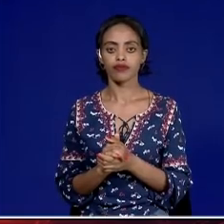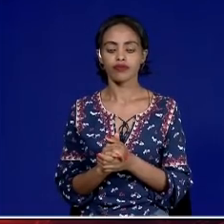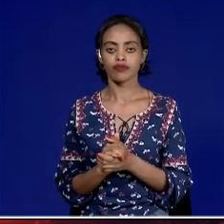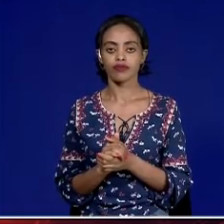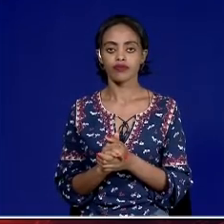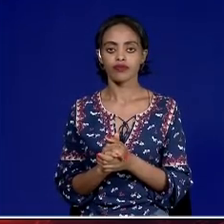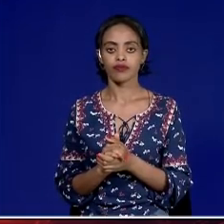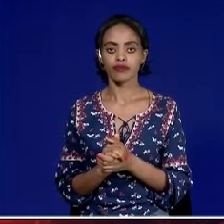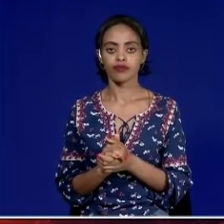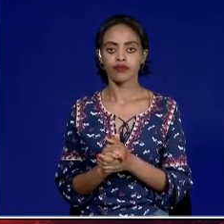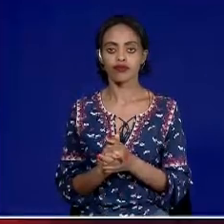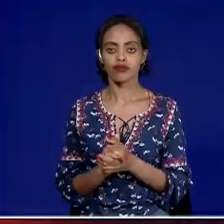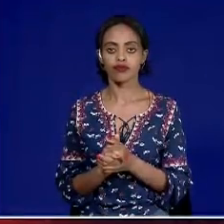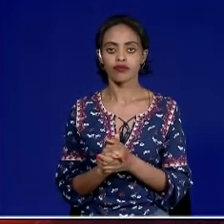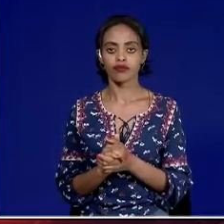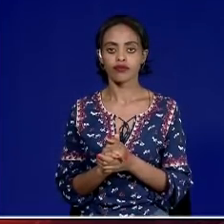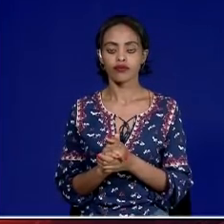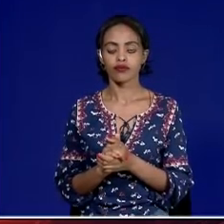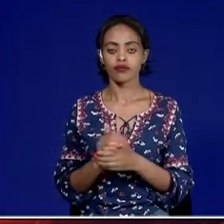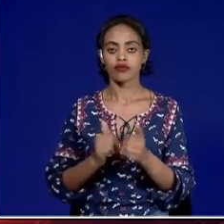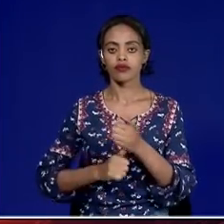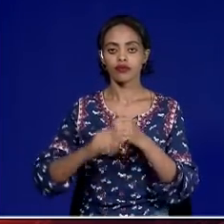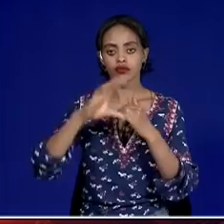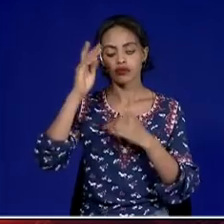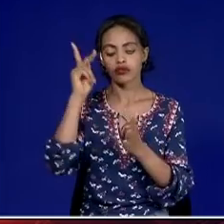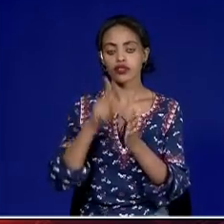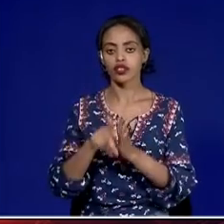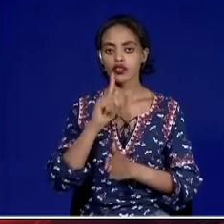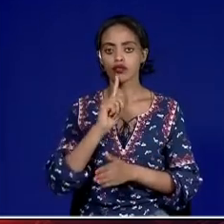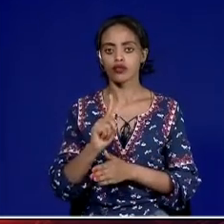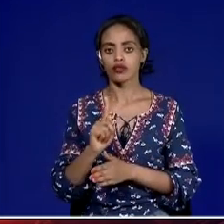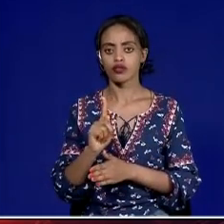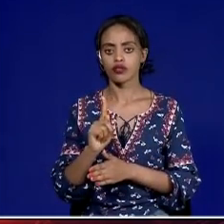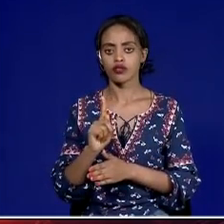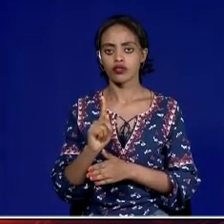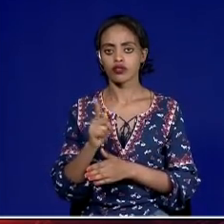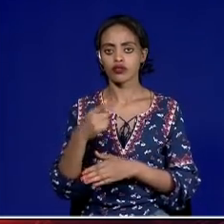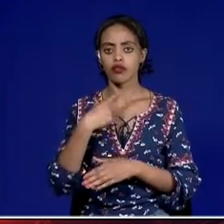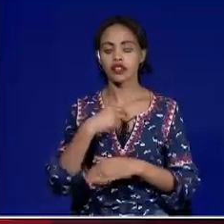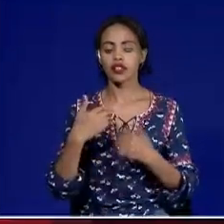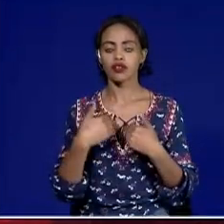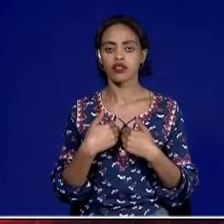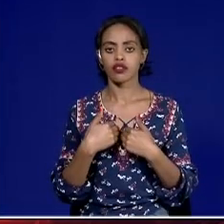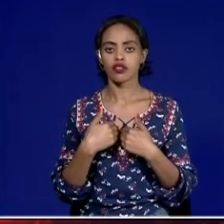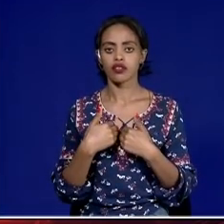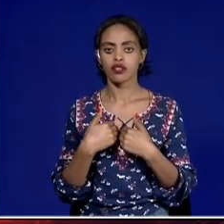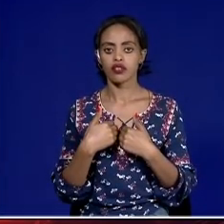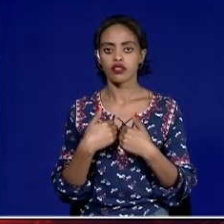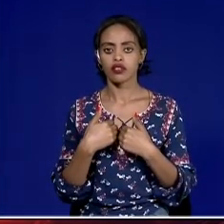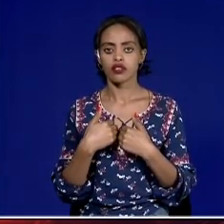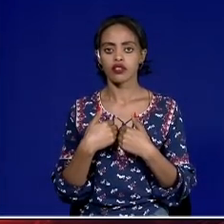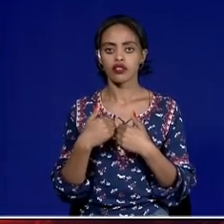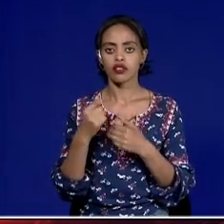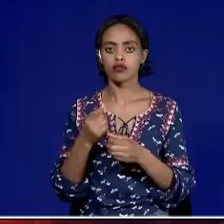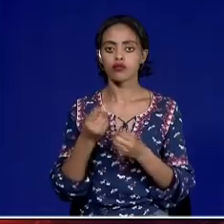ኮረና ንማንም ዘይምሕር ሓደገኛ ሕማም እዩ፣ ቀታሊ እዩ። ከቢድ መጉዳእቲ ዘለዎም ኣባላት ኣለውና፣ ድጋፍ